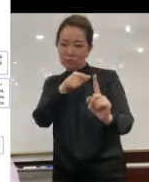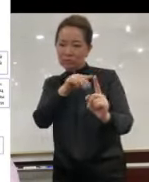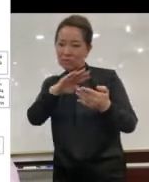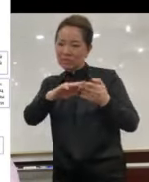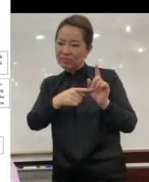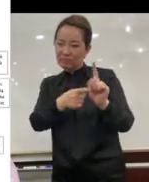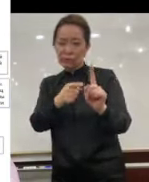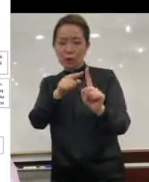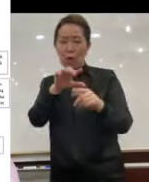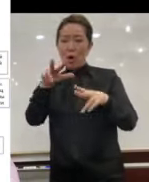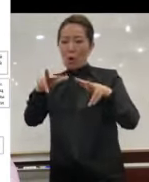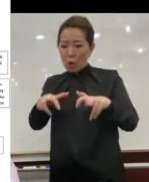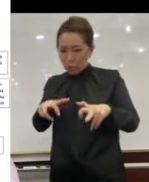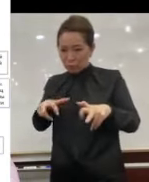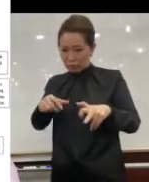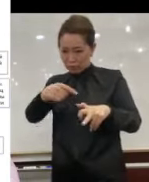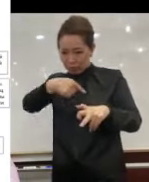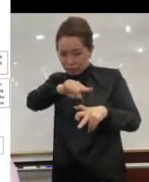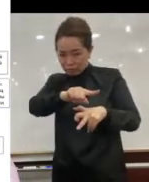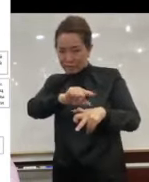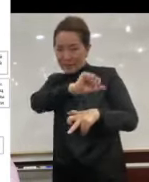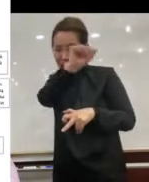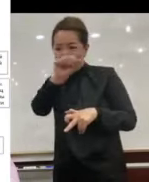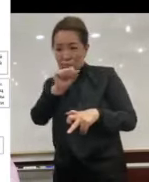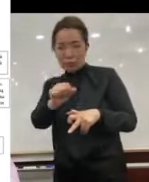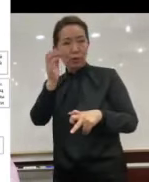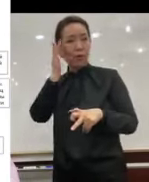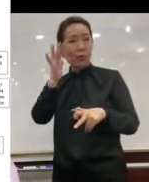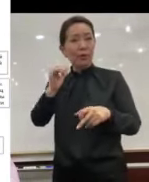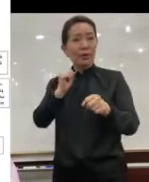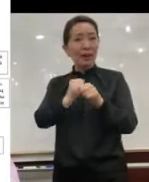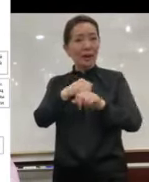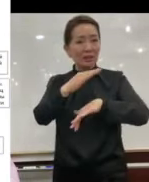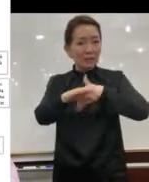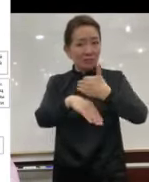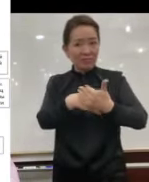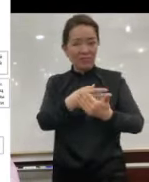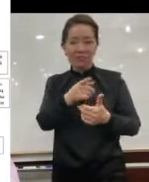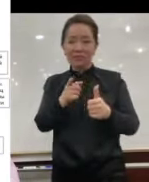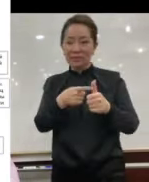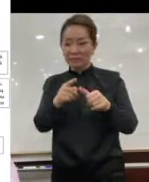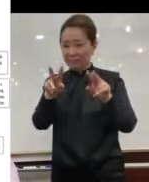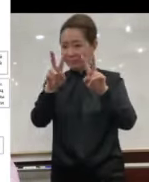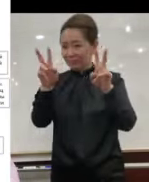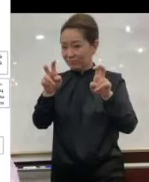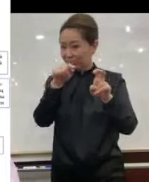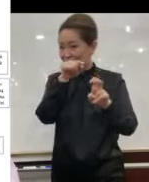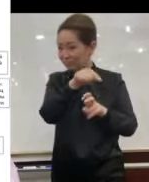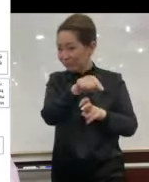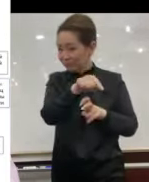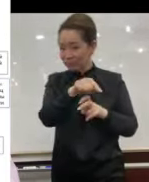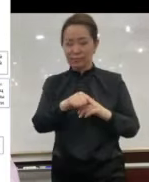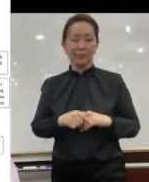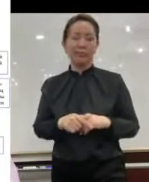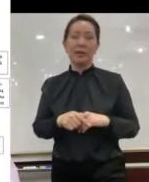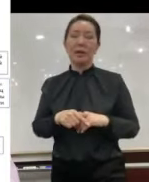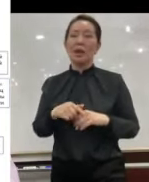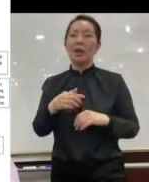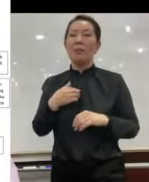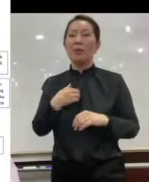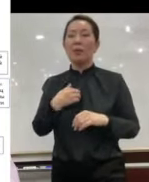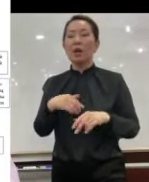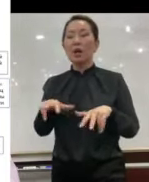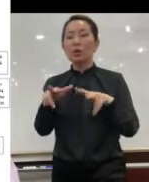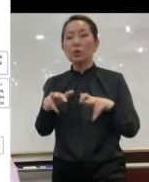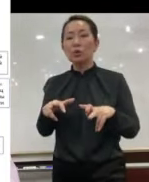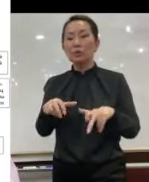бэрхшээлтэй иргэдийн асуудал бодлого үйл ажиллагаа гэсэн ийм одоо манахаар бол одоо